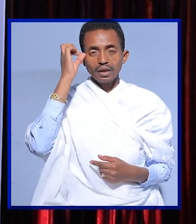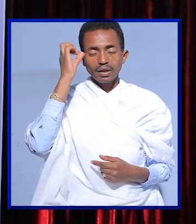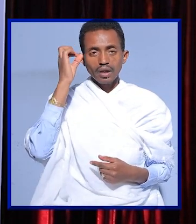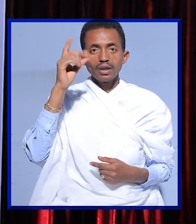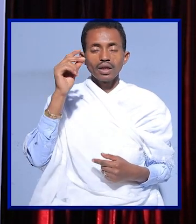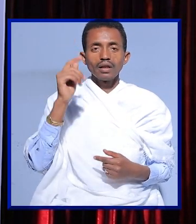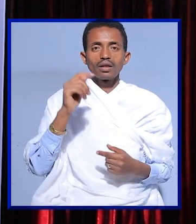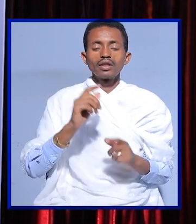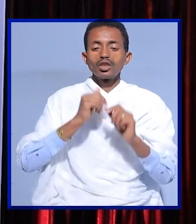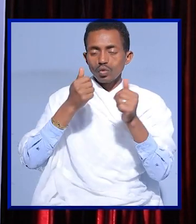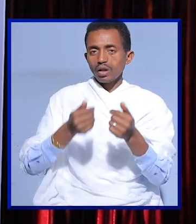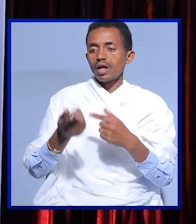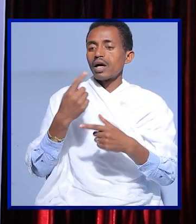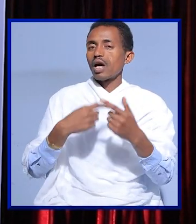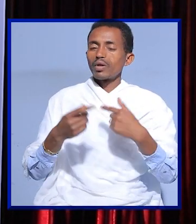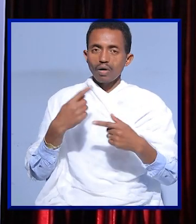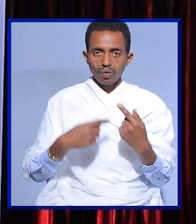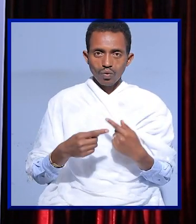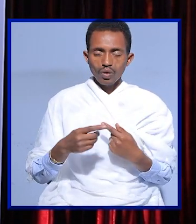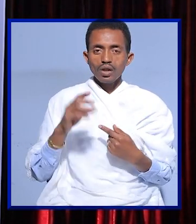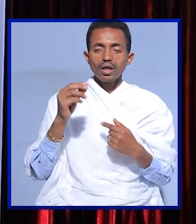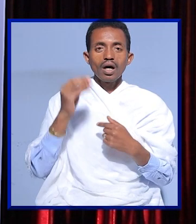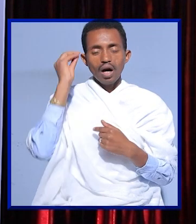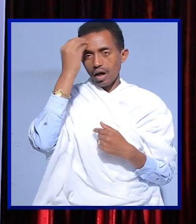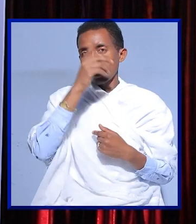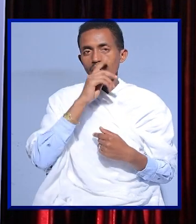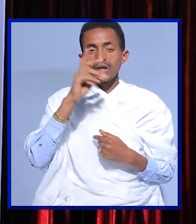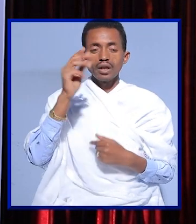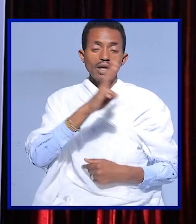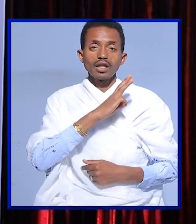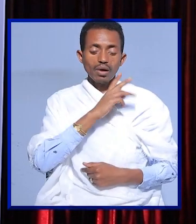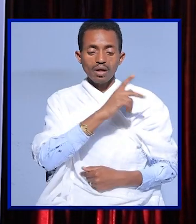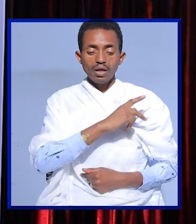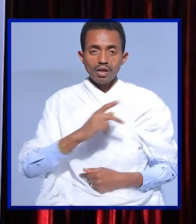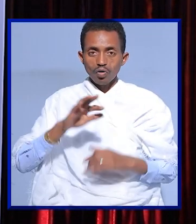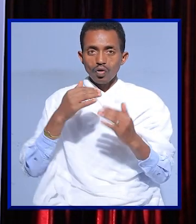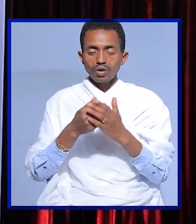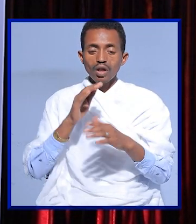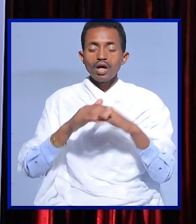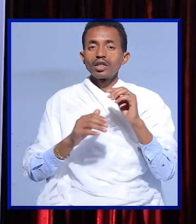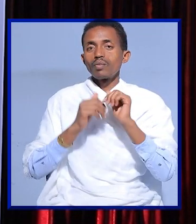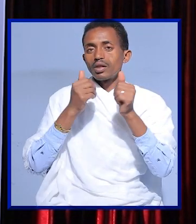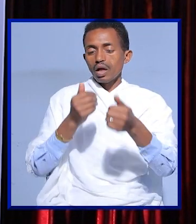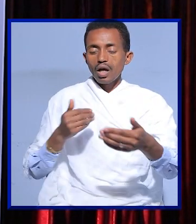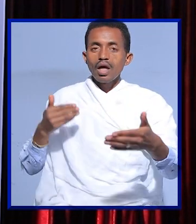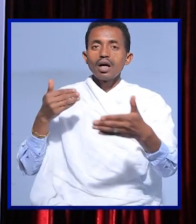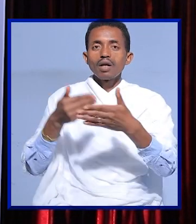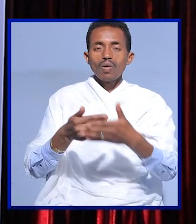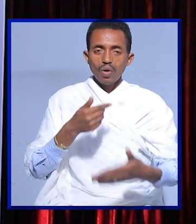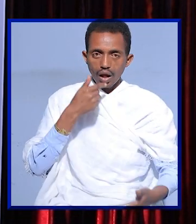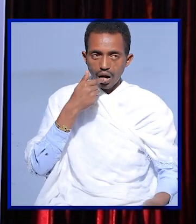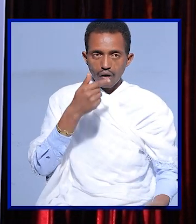የደሴት ነገስታት ስጦታን ያመጣሉ፣ የአረብና የሳባ ነገስታት እጅ መንሳን ያቀርባሉ